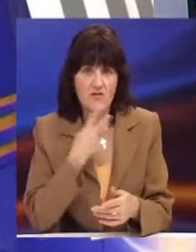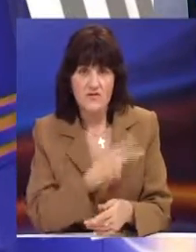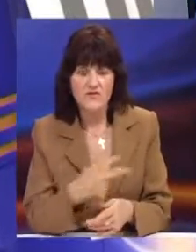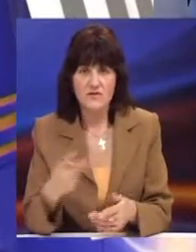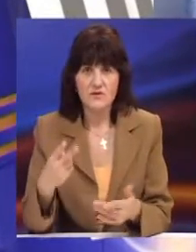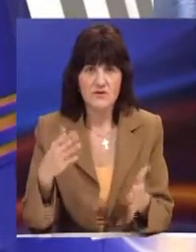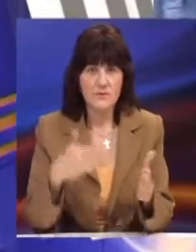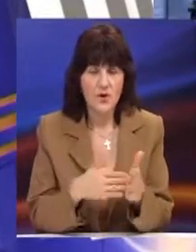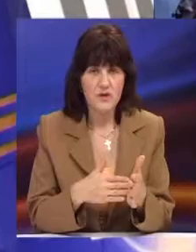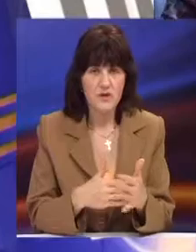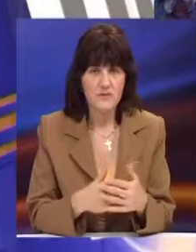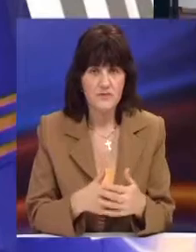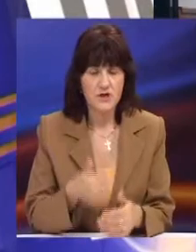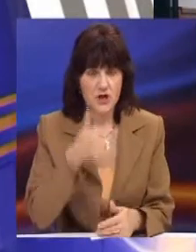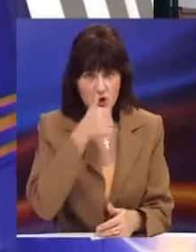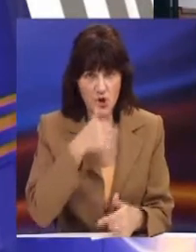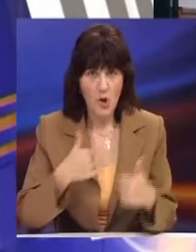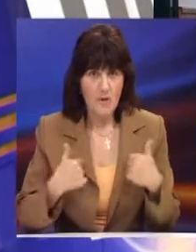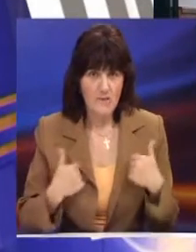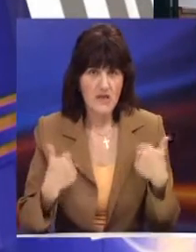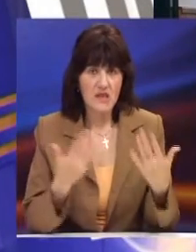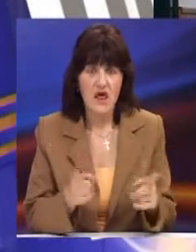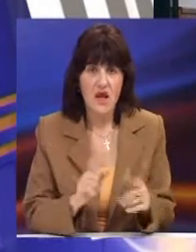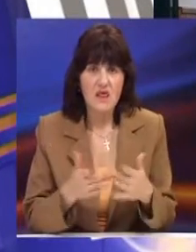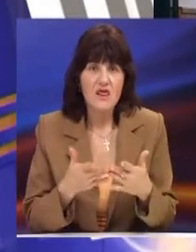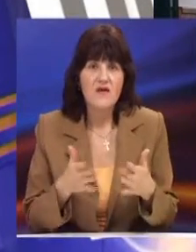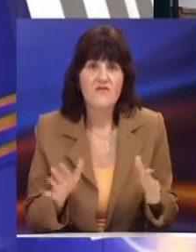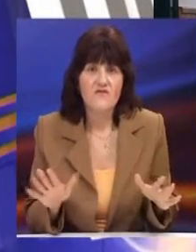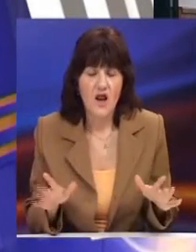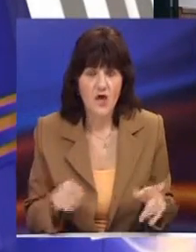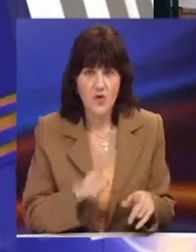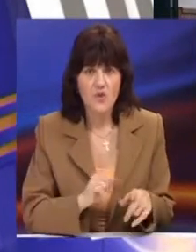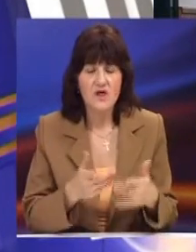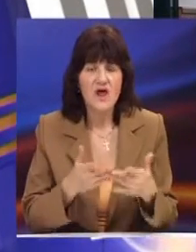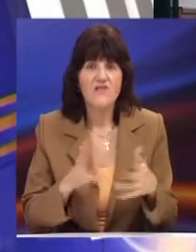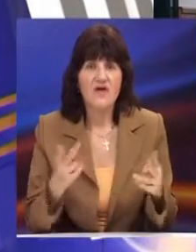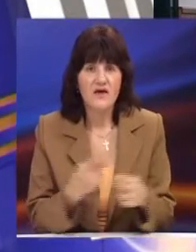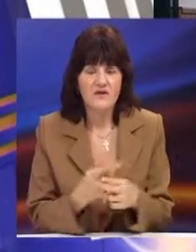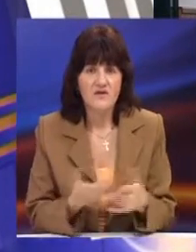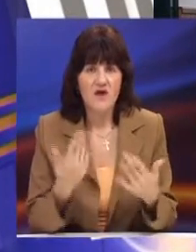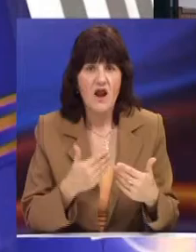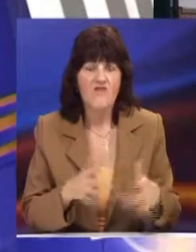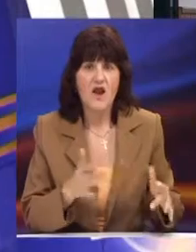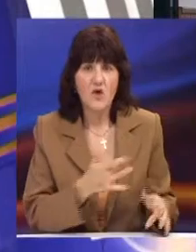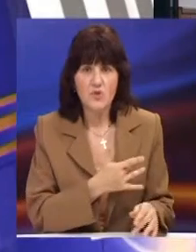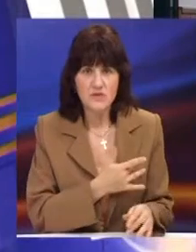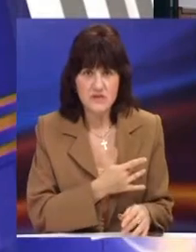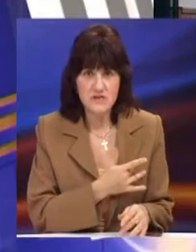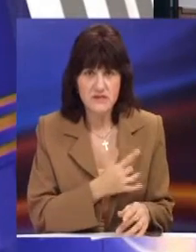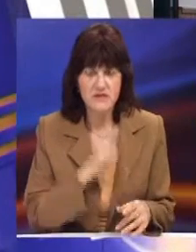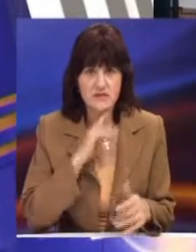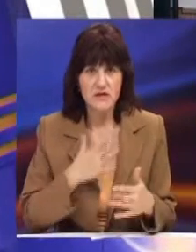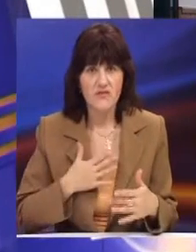pokazuju najveću potrebu. Ono što mi dajemo nije veliko i nisu to velika sredstva, ali je veliko srce